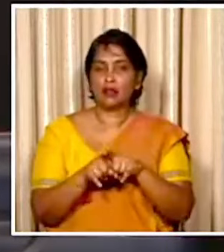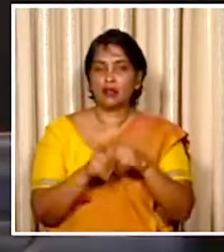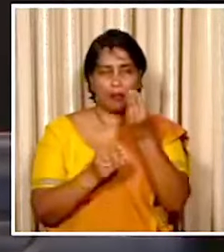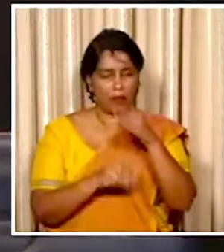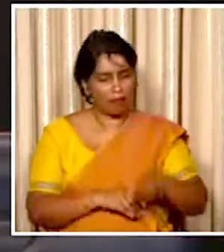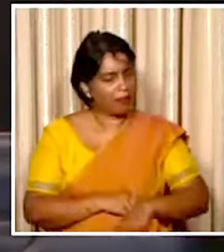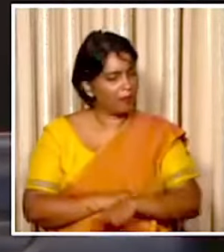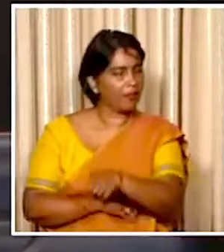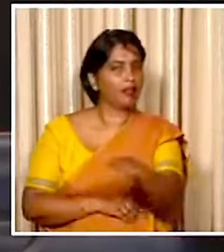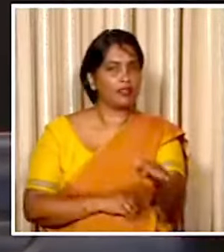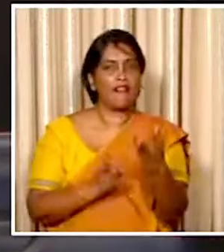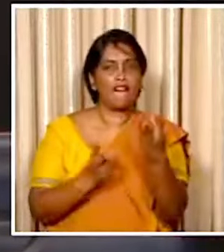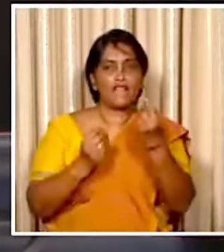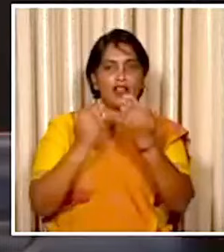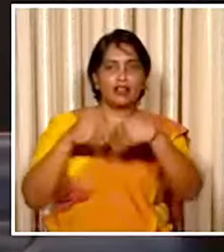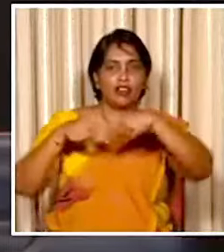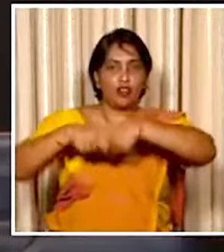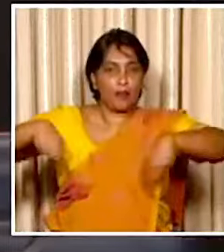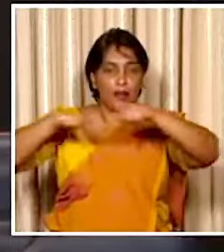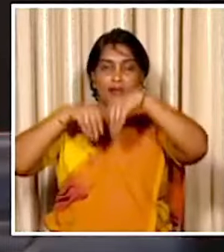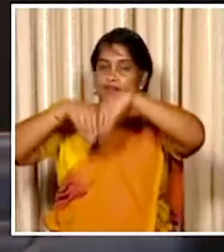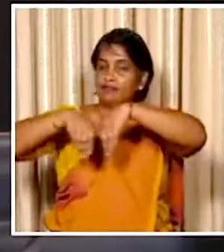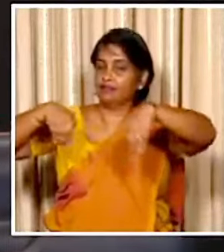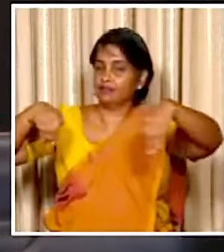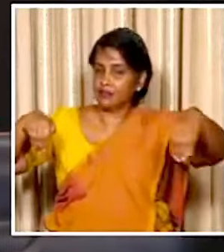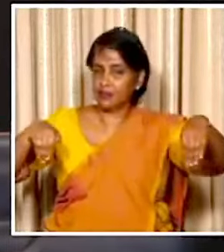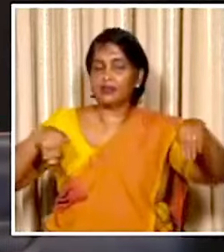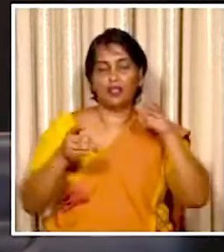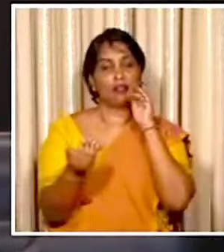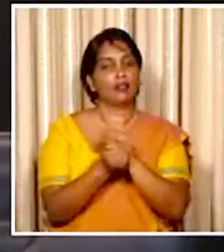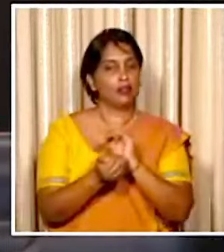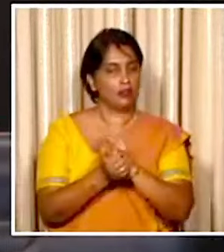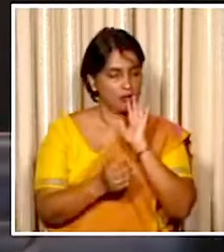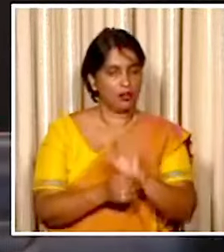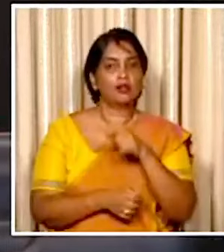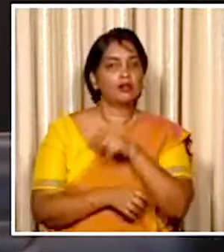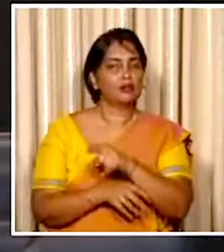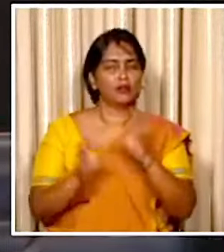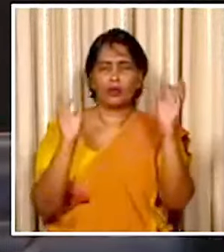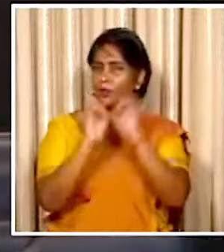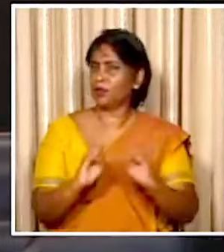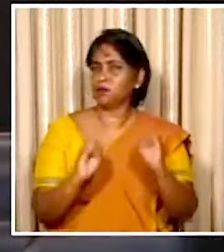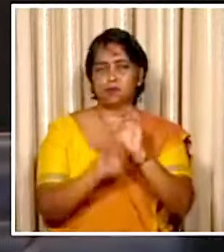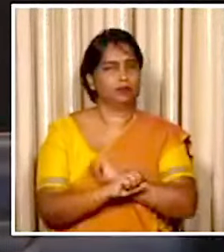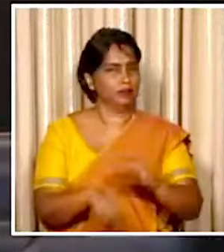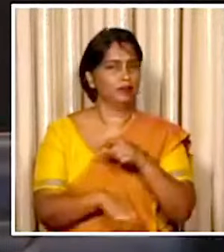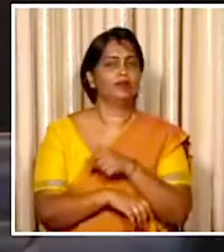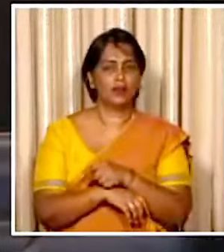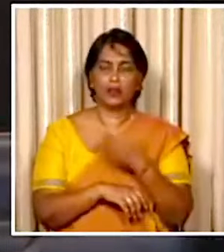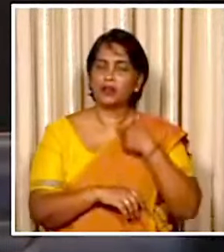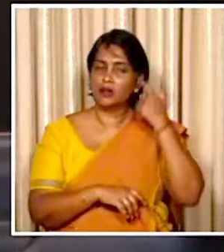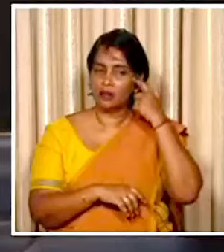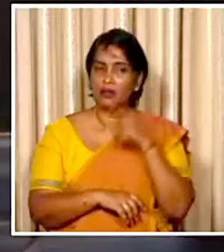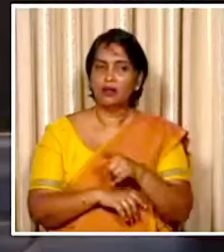එකක හරි වැලි කොට්ට දාලා ආරක්ෂක විධිවිධාන සේෆ්ටි දාලා තියෙන්න ඕන. ඉතින් ඒ මොකක්වත් තිබිලා නැහැ. ඉතින් ඒ නිසා මං හිතන්නේ